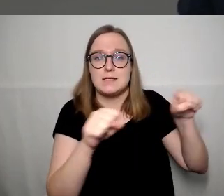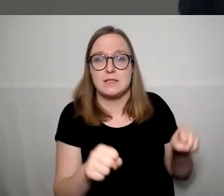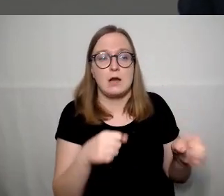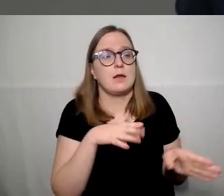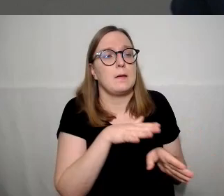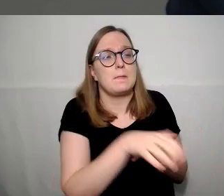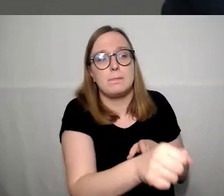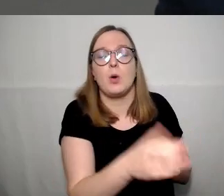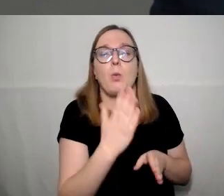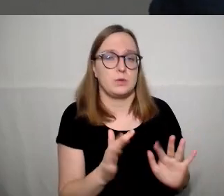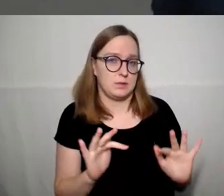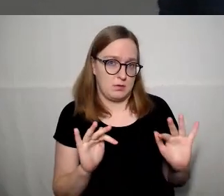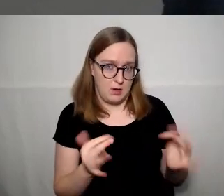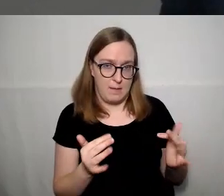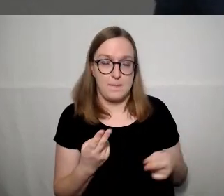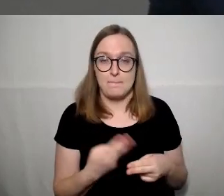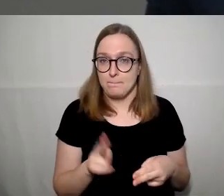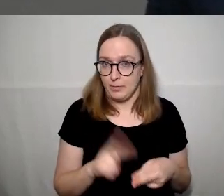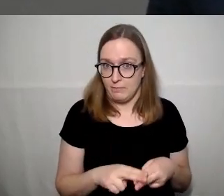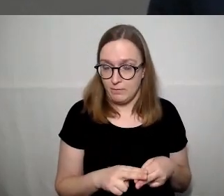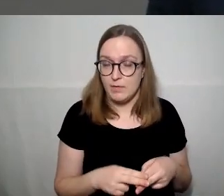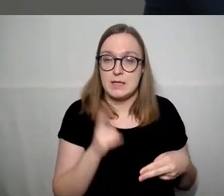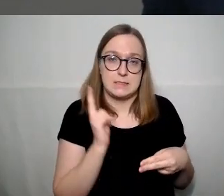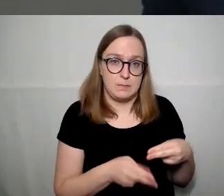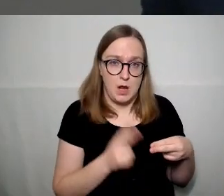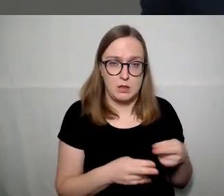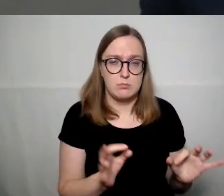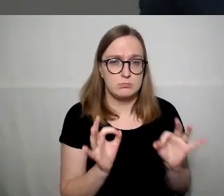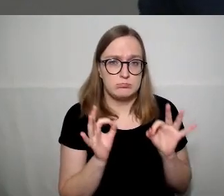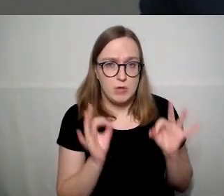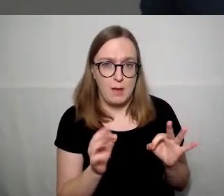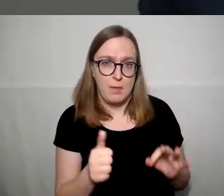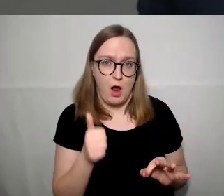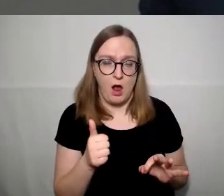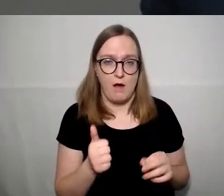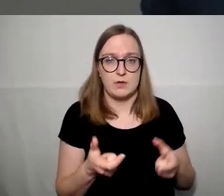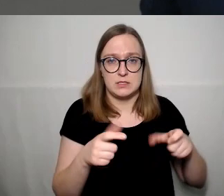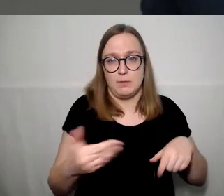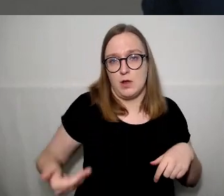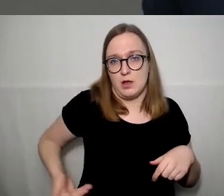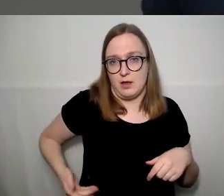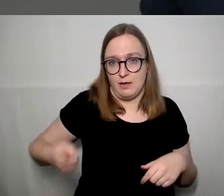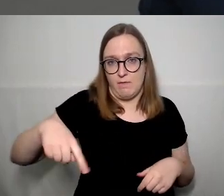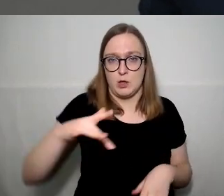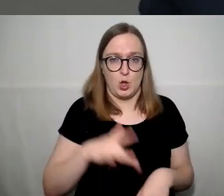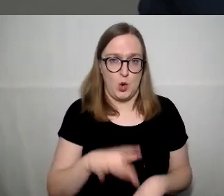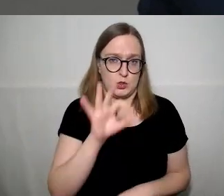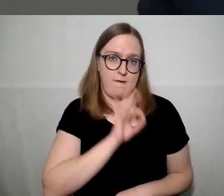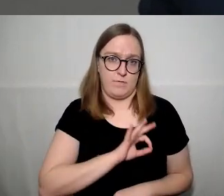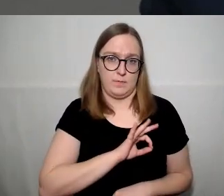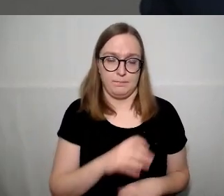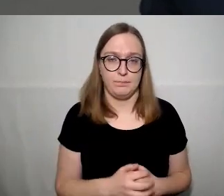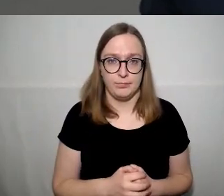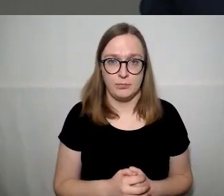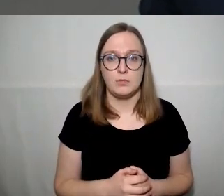yra su efektyviais sprendimais, kuriančiais vertę būtent savivaldybės gyventojams. Ir orientacija, kad